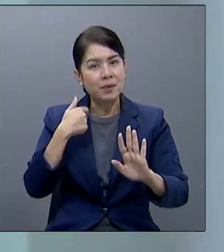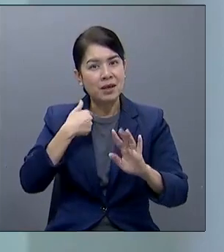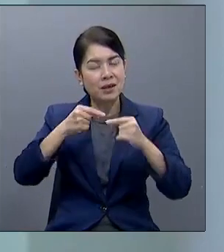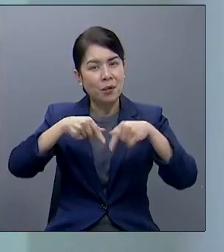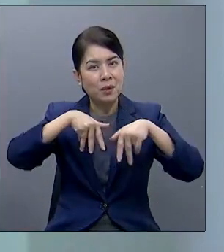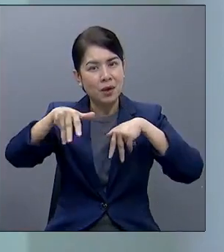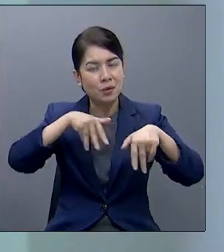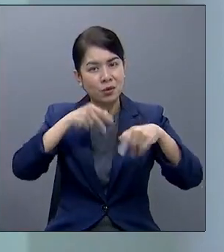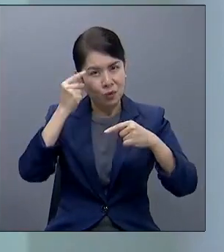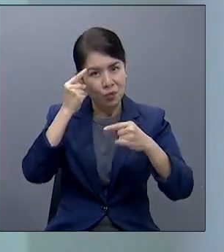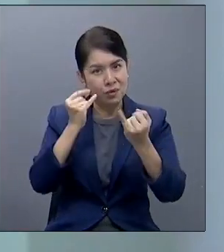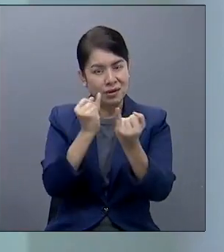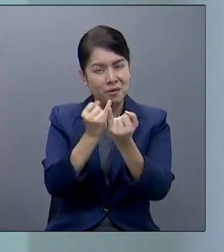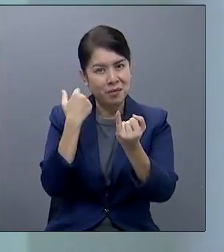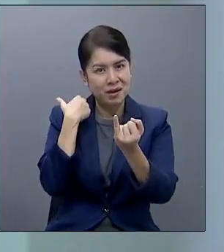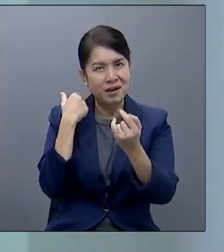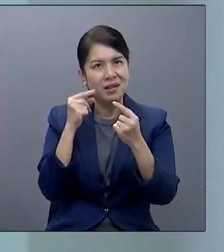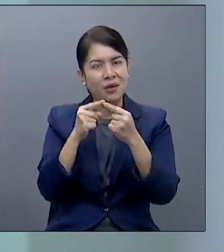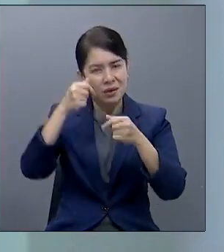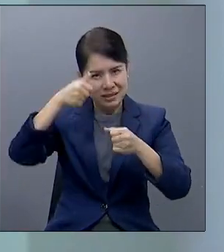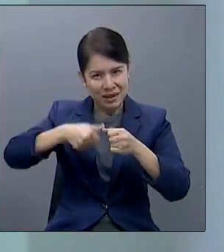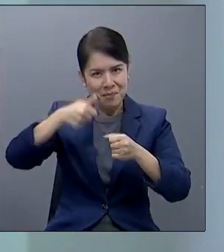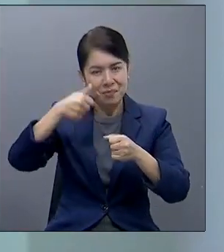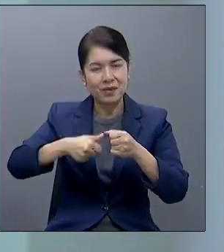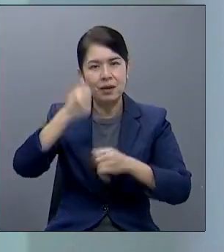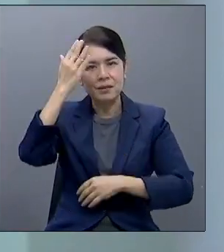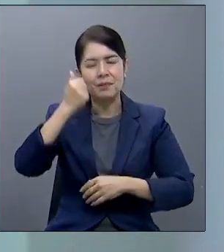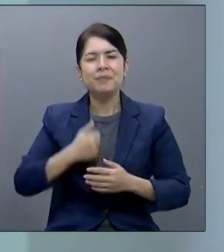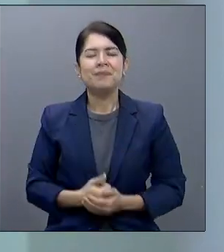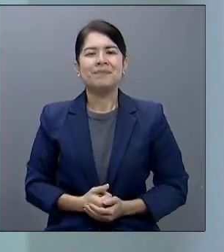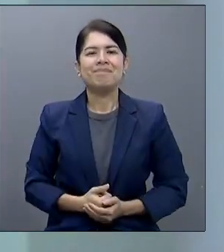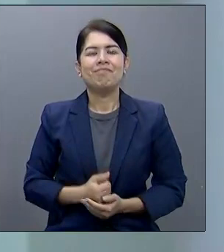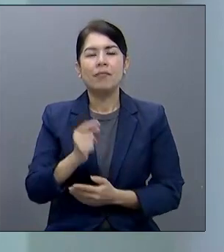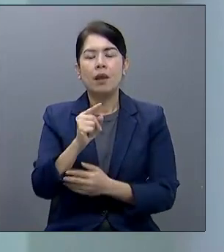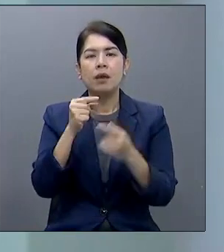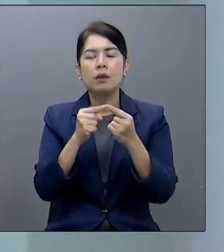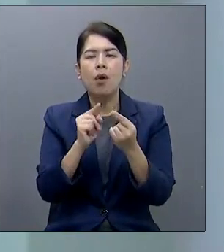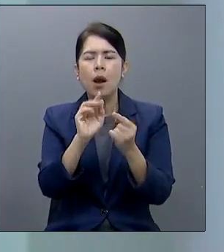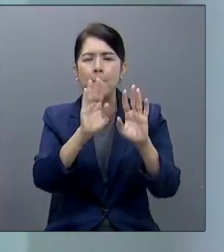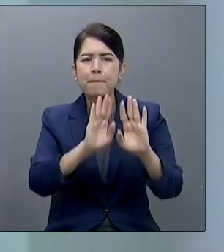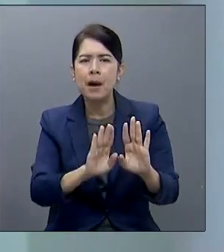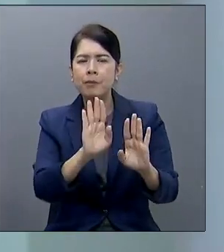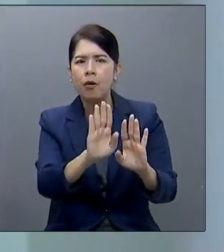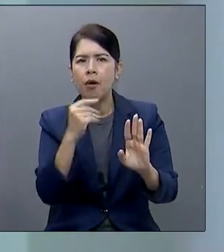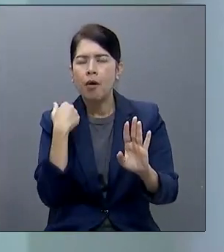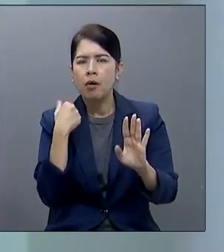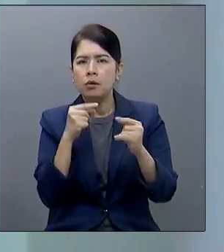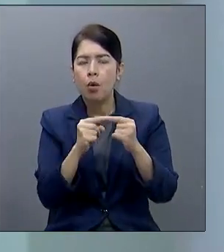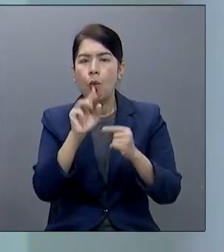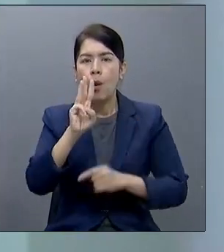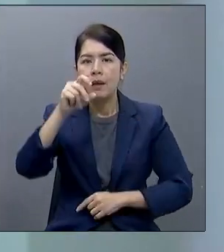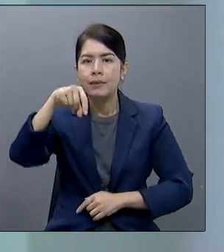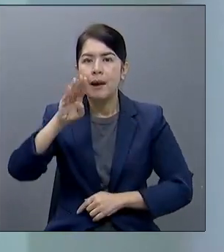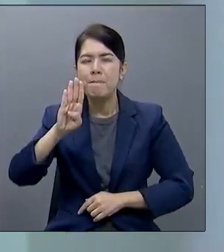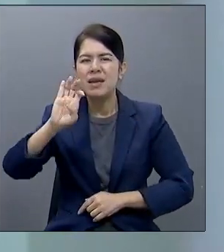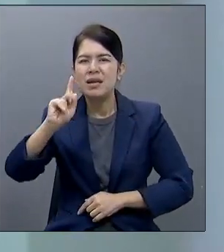นเคยกันดีหรือว่าน่าจะจดจำได้เป็นอย่างดีค่ะคุณผู้ชมคะนี่เป็นเครื่องปรุงจากประเทศญี่ปุ่นและได้รับ